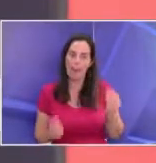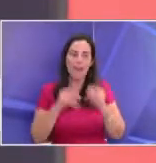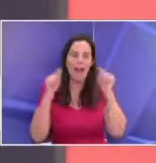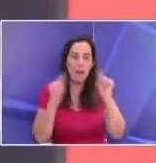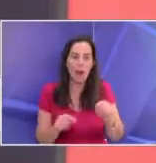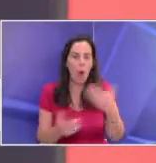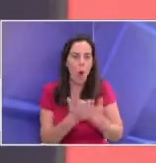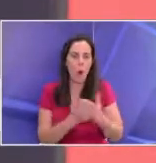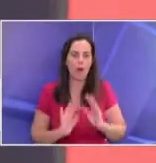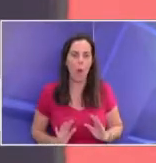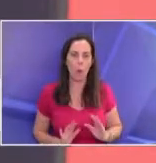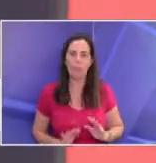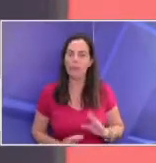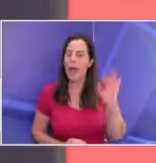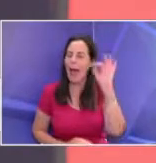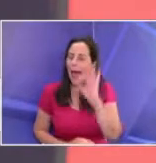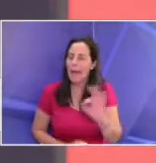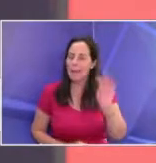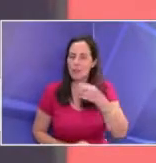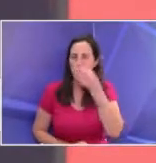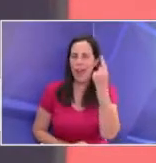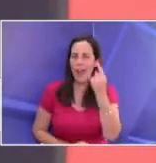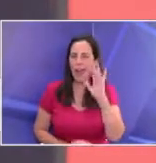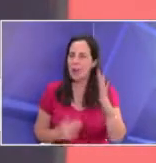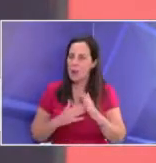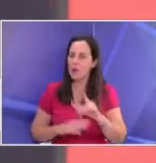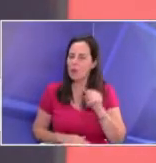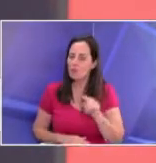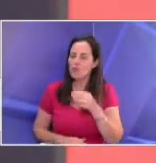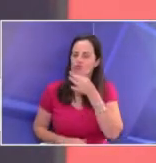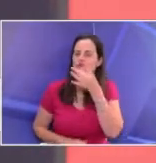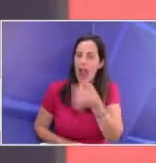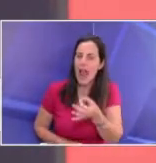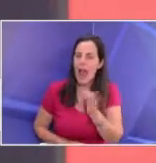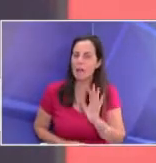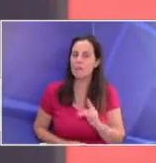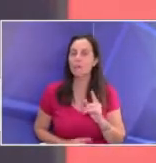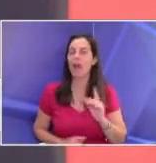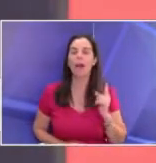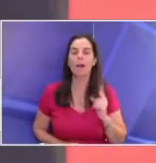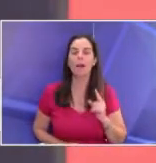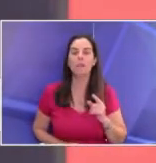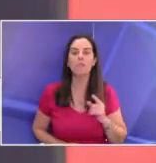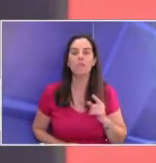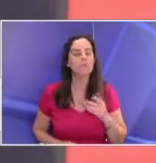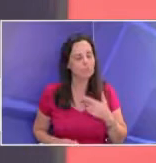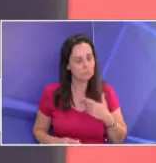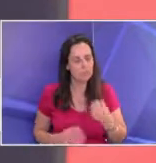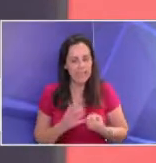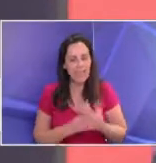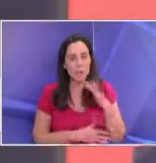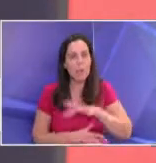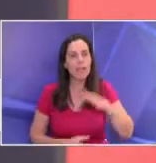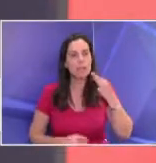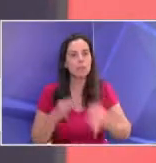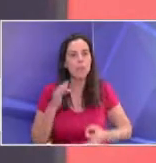האלה הוכיחו את עצמם. עדיין יש לי שאלה אחת ביקורתית, שהיא השאלה שאומרת אחת, יצרנו פה מערכת משפט